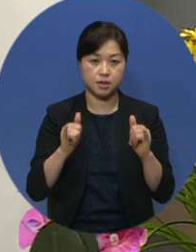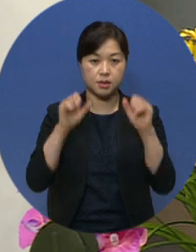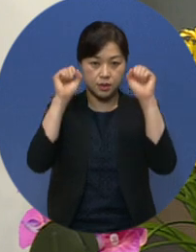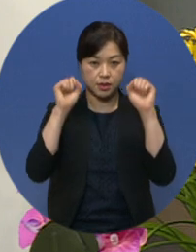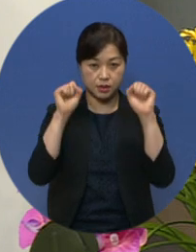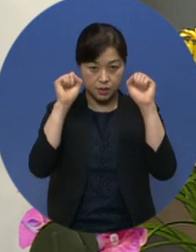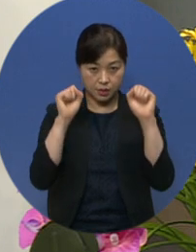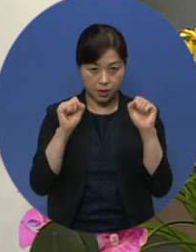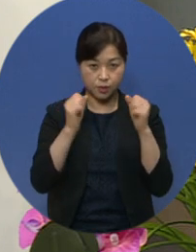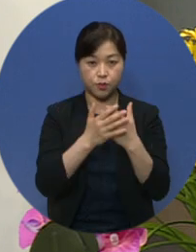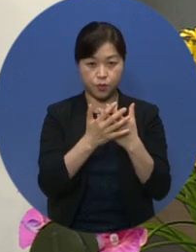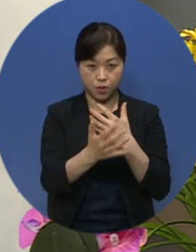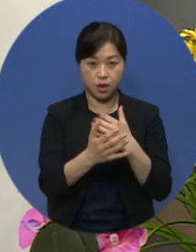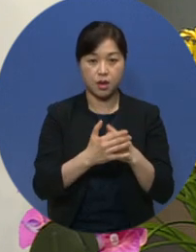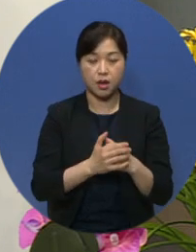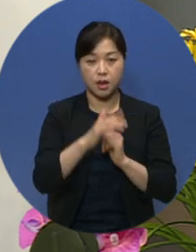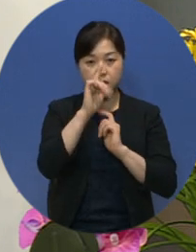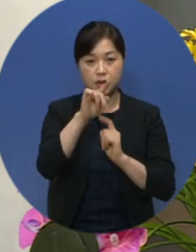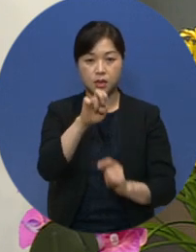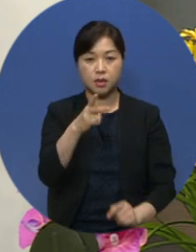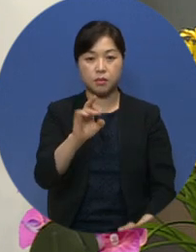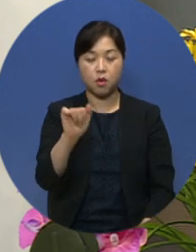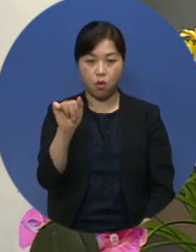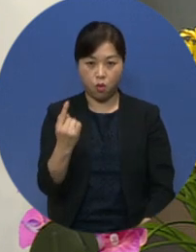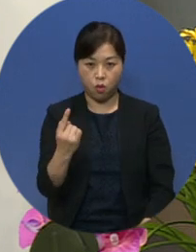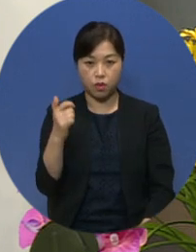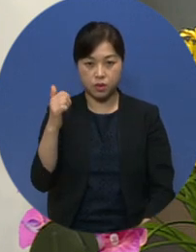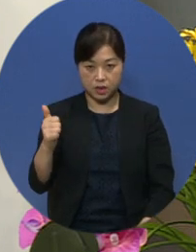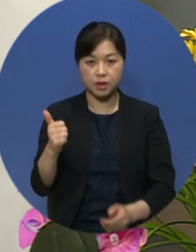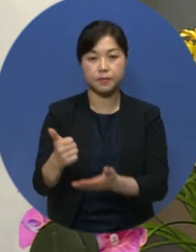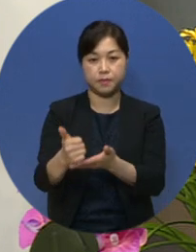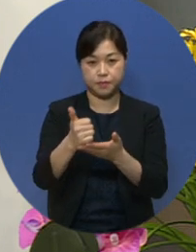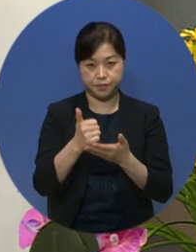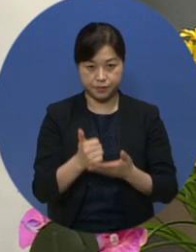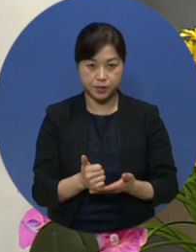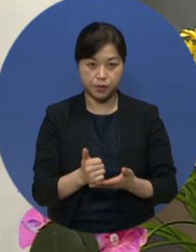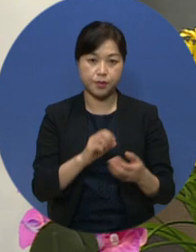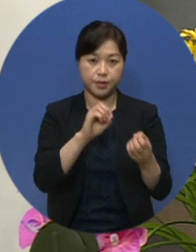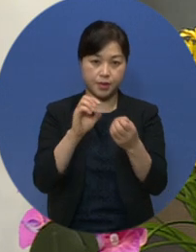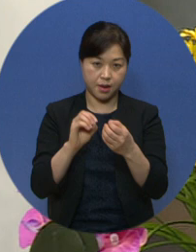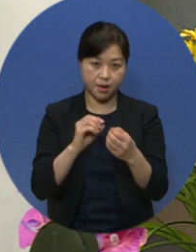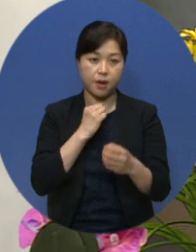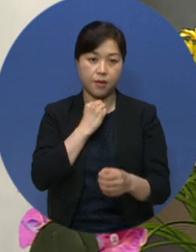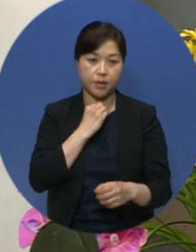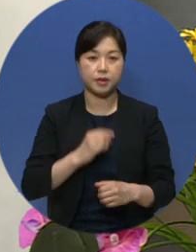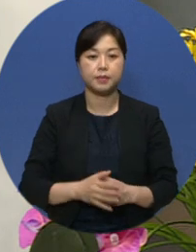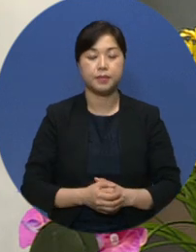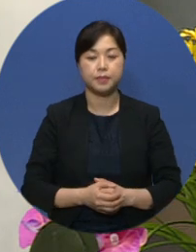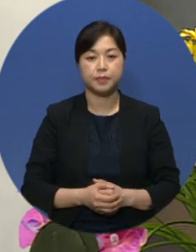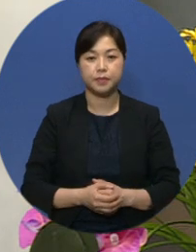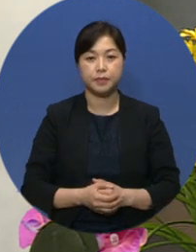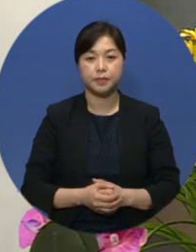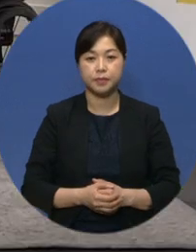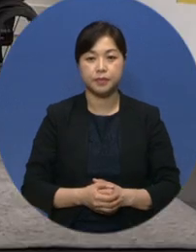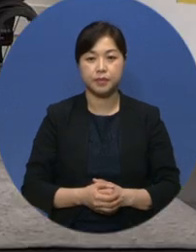장애인체육회 이명호 회장님을 모시고 여러 가지 얘기를 나누도록 하겠습니다